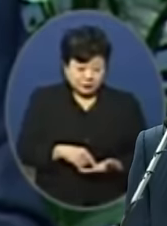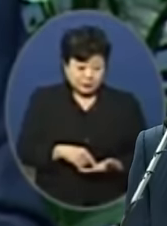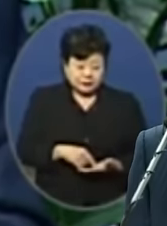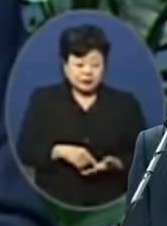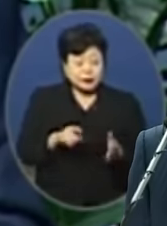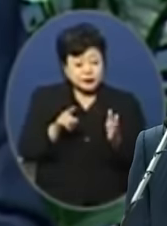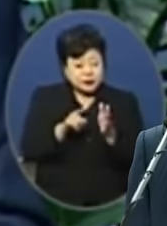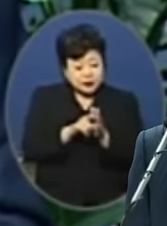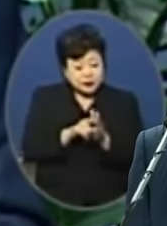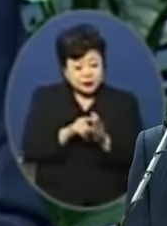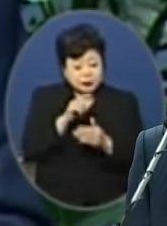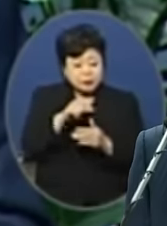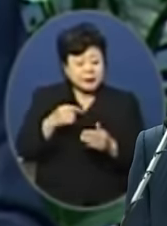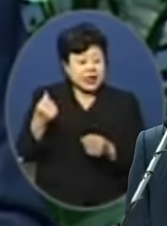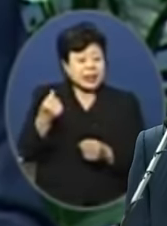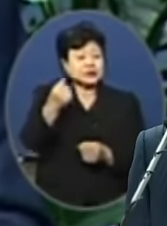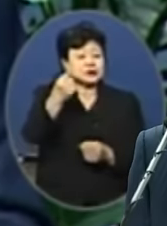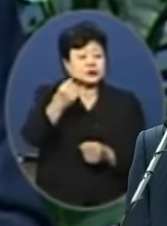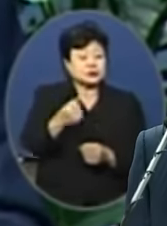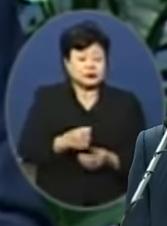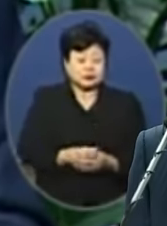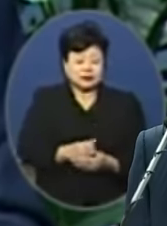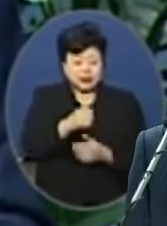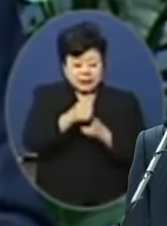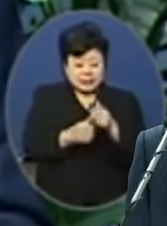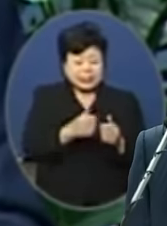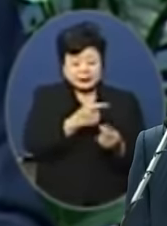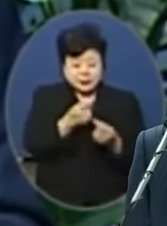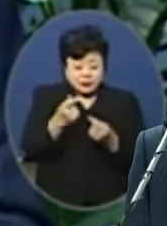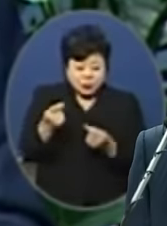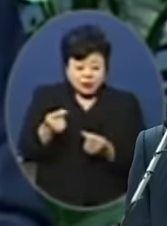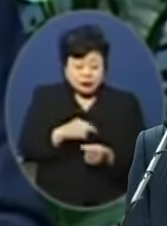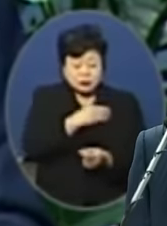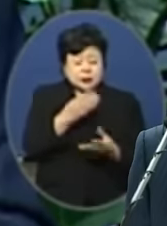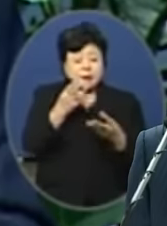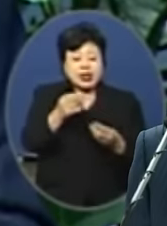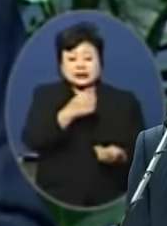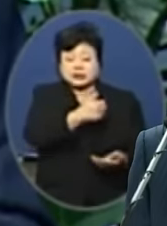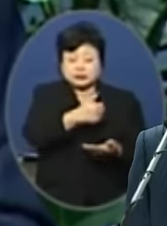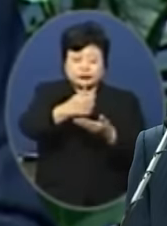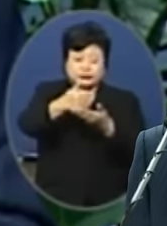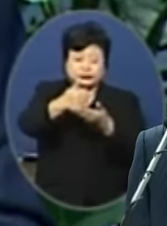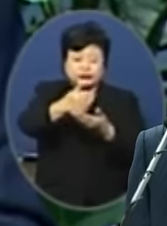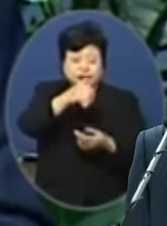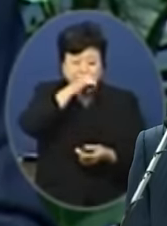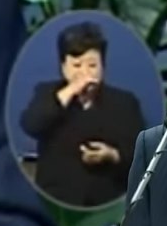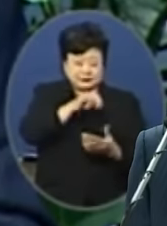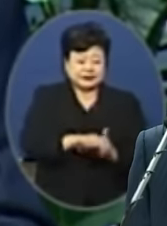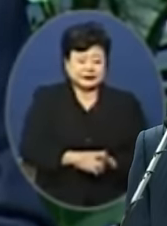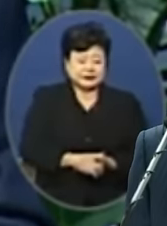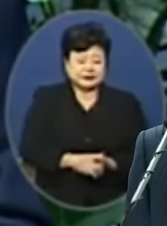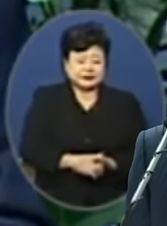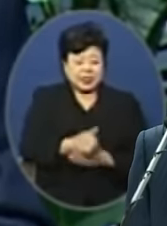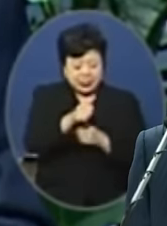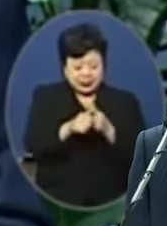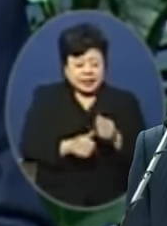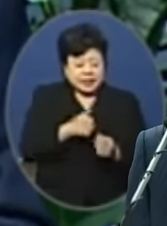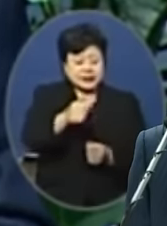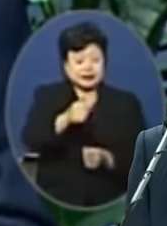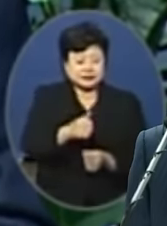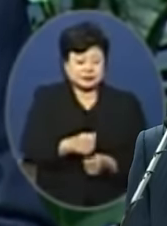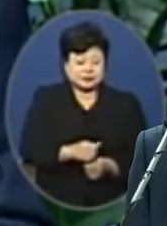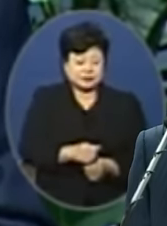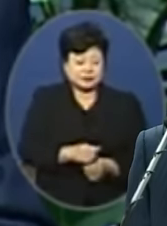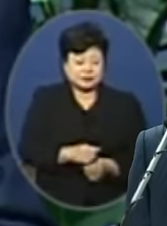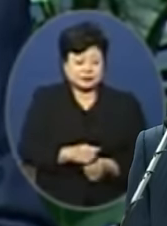그 믿음을 마음속에 가지는 것 세상에 하나님처럼 능력 많으신 분이 어디에 계십니까? 그